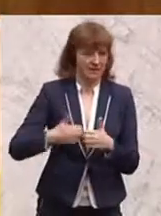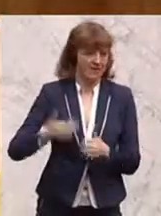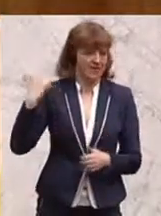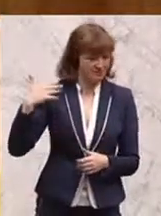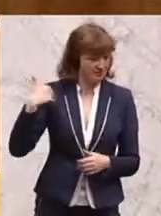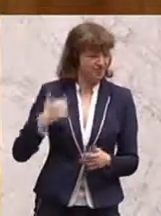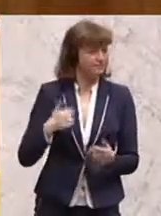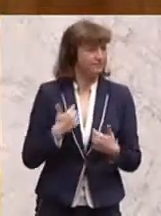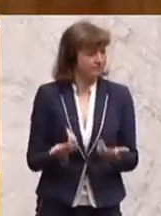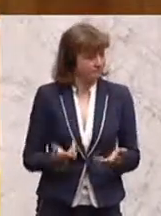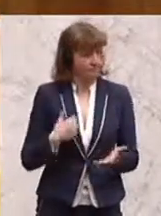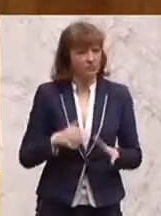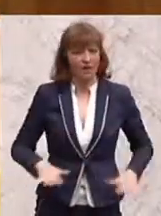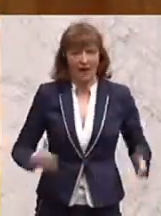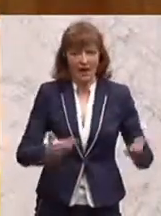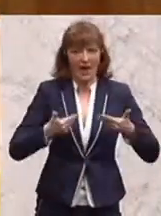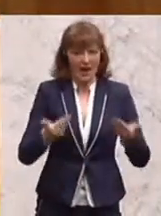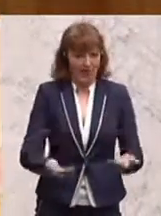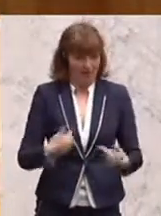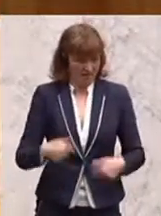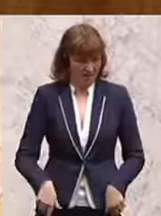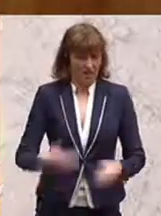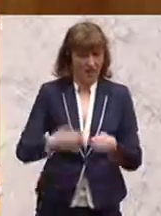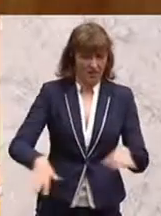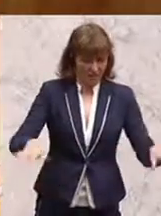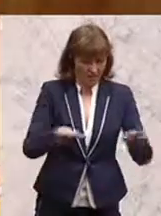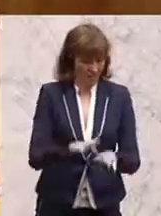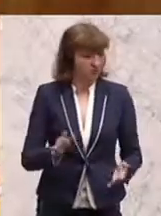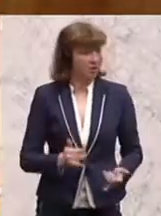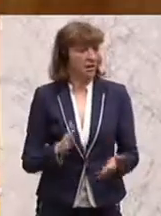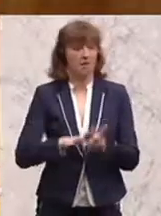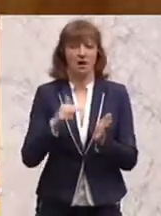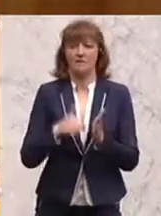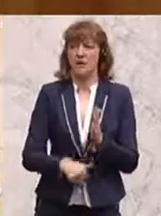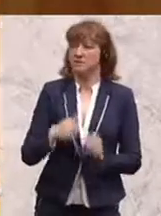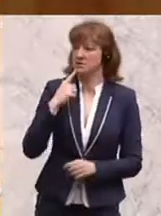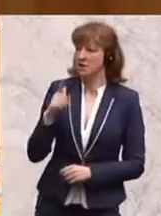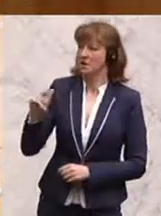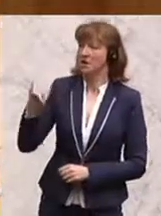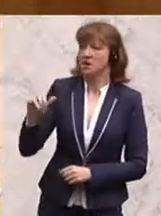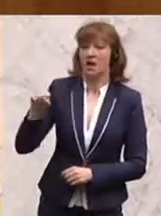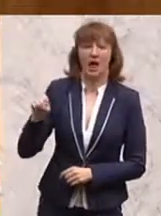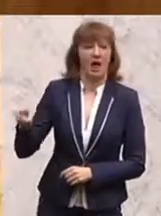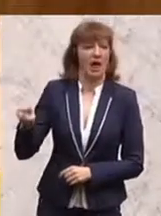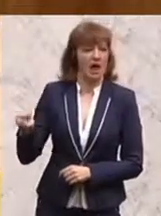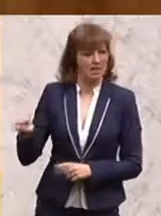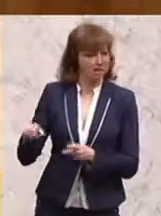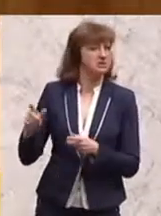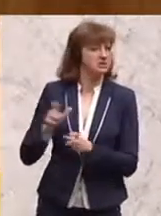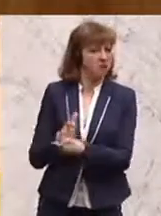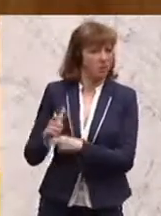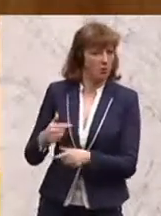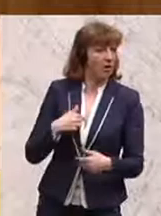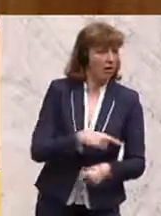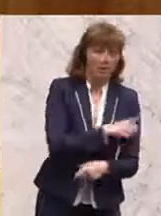Verderben in unsere engere Heimat sogar geführt haben. Und jetzt auf einmal sagt man, ja, der IS-Terror ist das, was uns verbindet. Wir hören